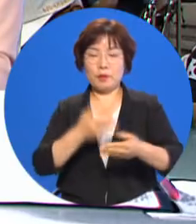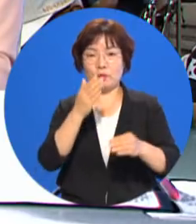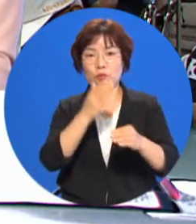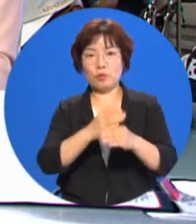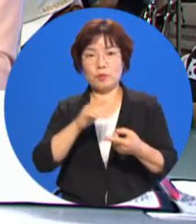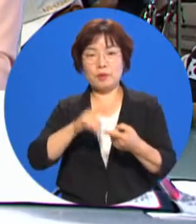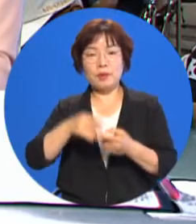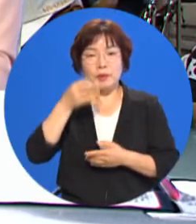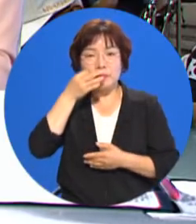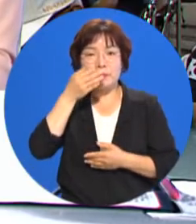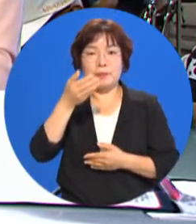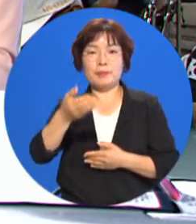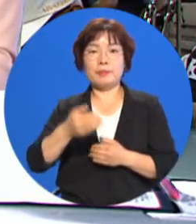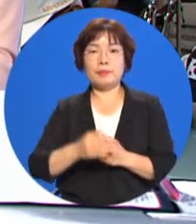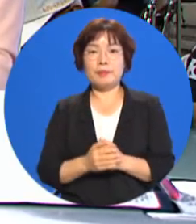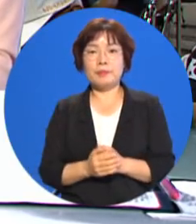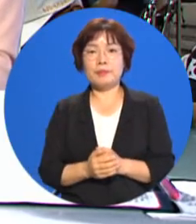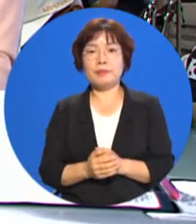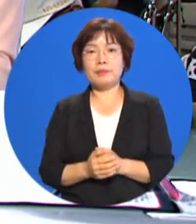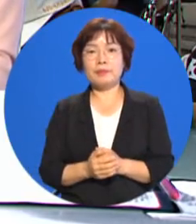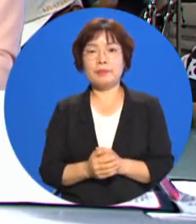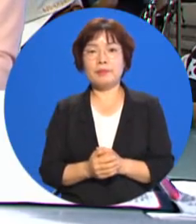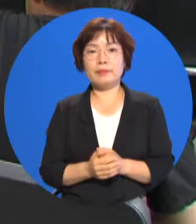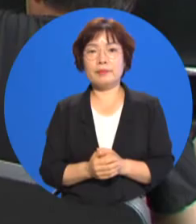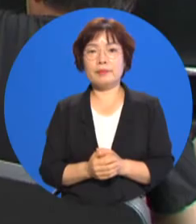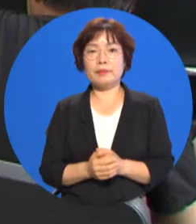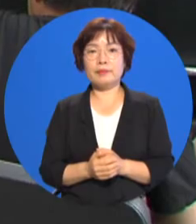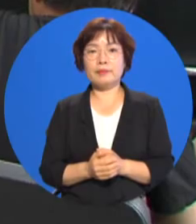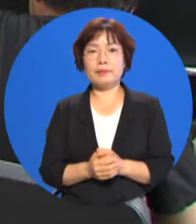조희원 기자가 그 현장을 다녀왔습니다.